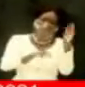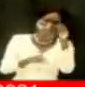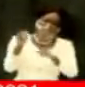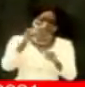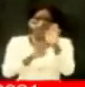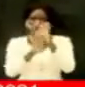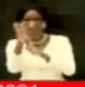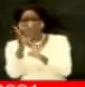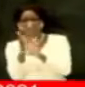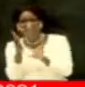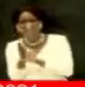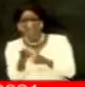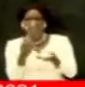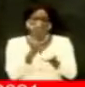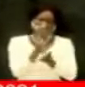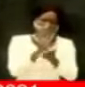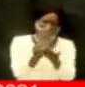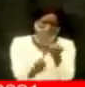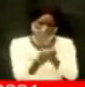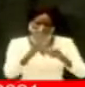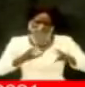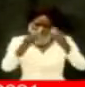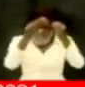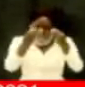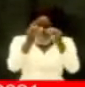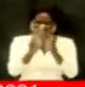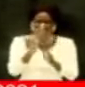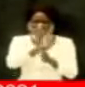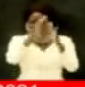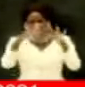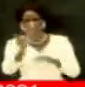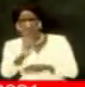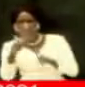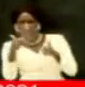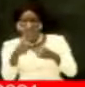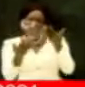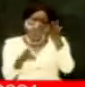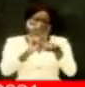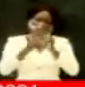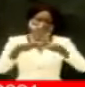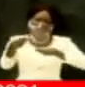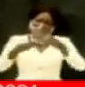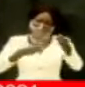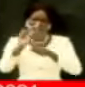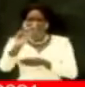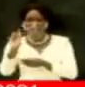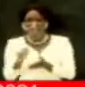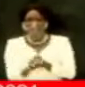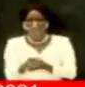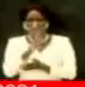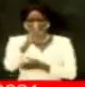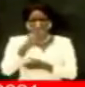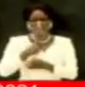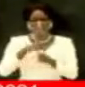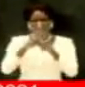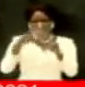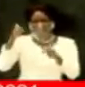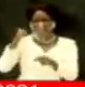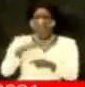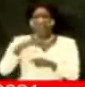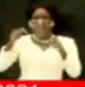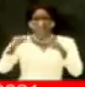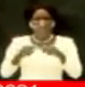ana bwino mwino kuti azipita ku sukulu komaso mathamanga ti mageni ting'ono ndiye mkanifusa ine mwina kuyambira dzulo ndikuwuzeni ndithu ndikumva bwino